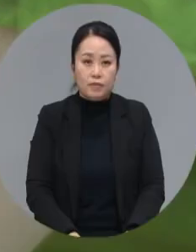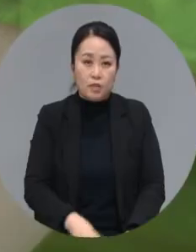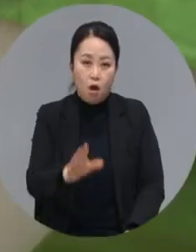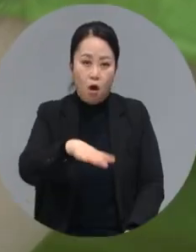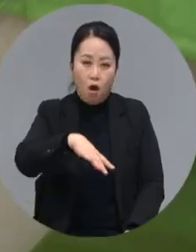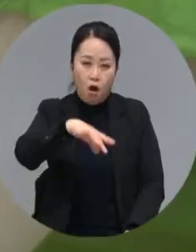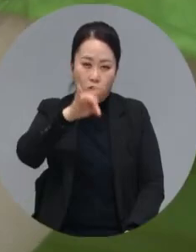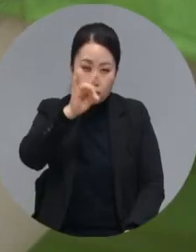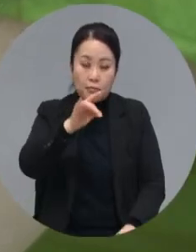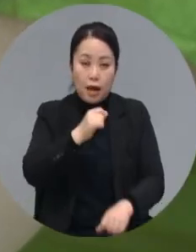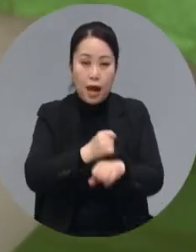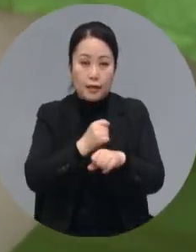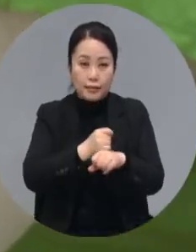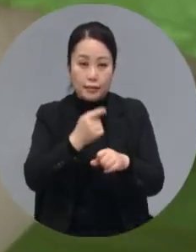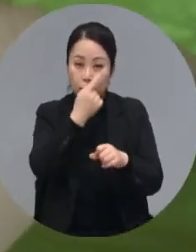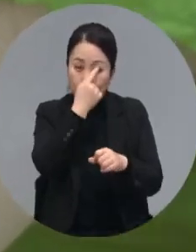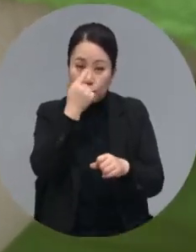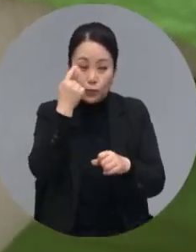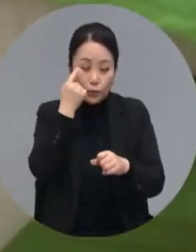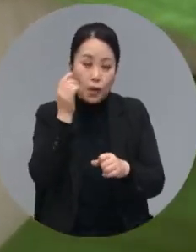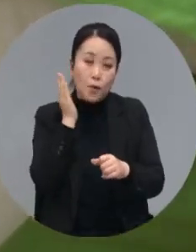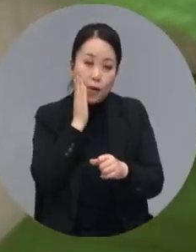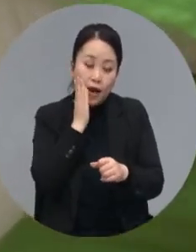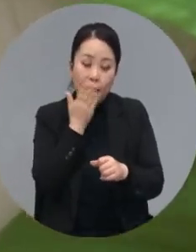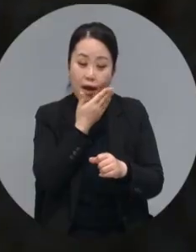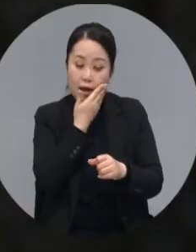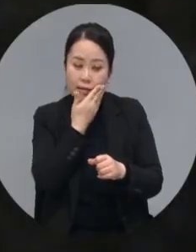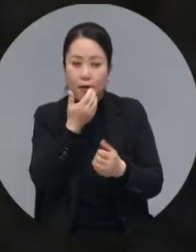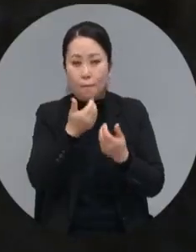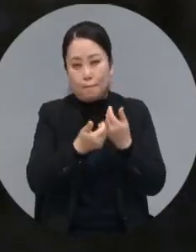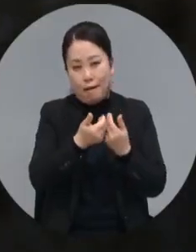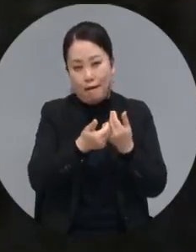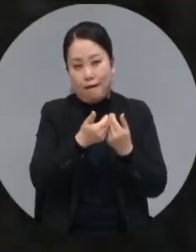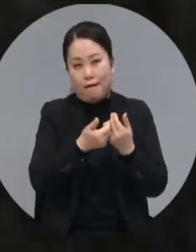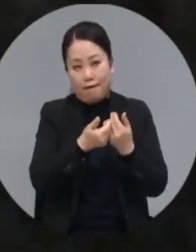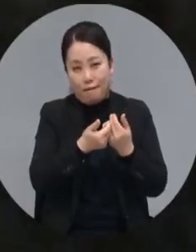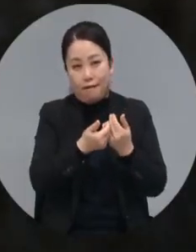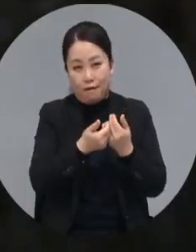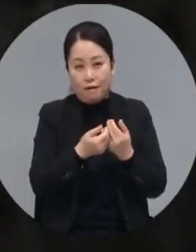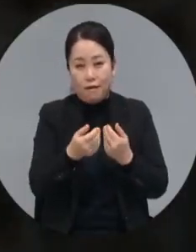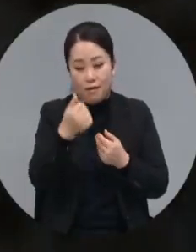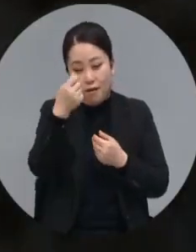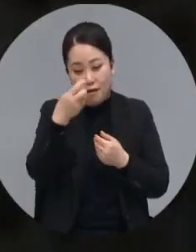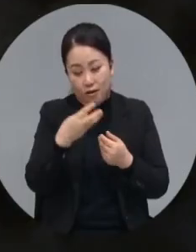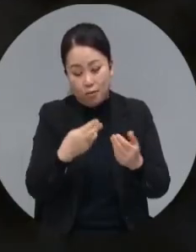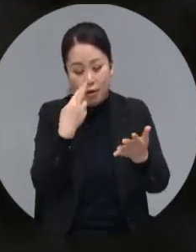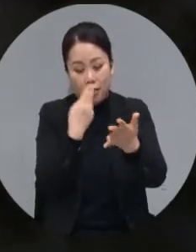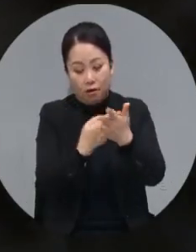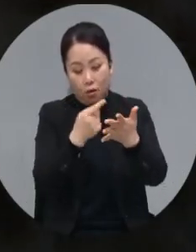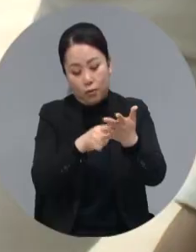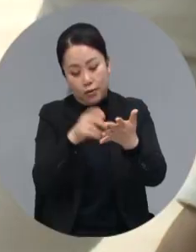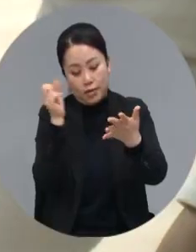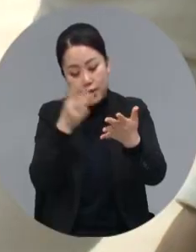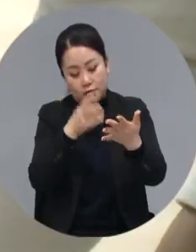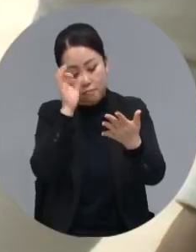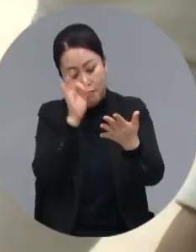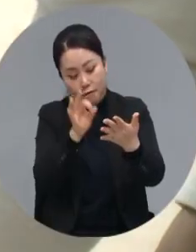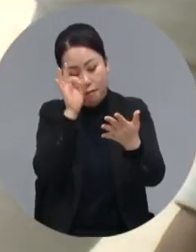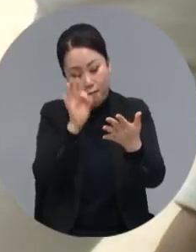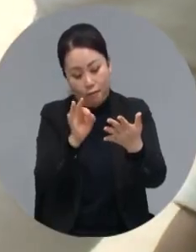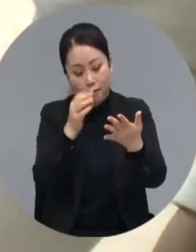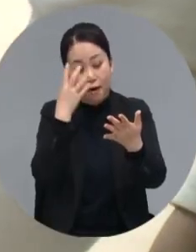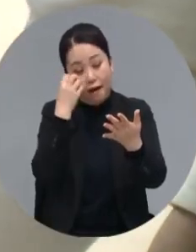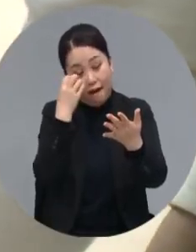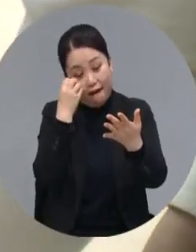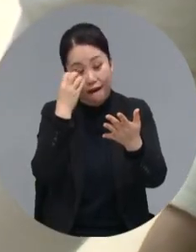난생 처음 해보는 눈 화장이 어색하게만 느껴지는 순간. 몇 번이고 거울을 다시 쳐다보며 신기한